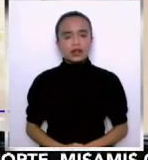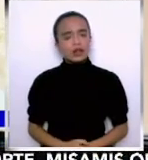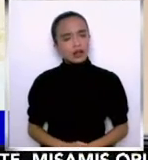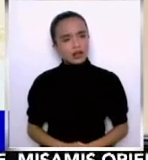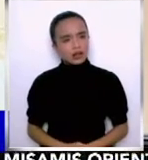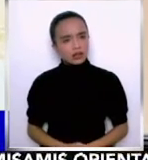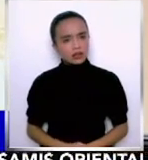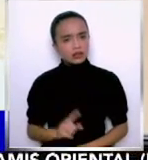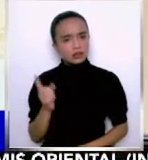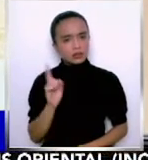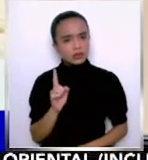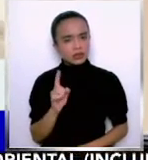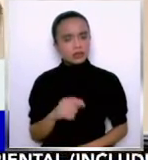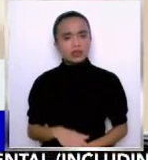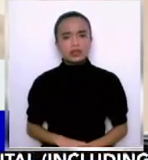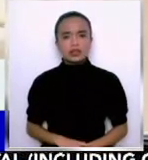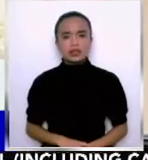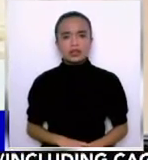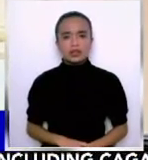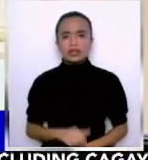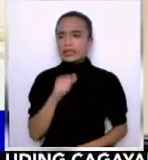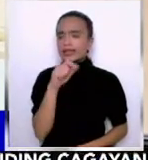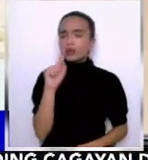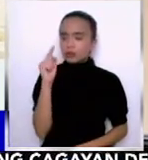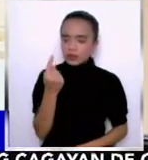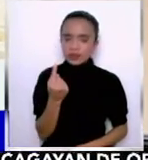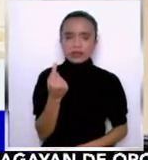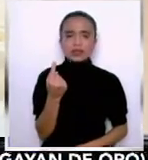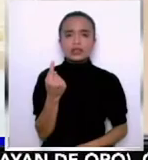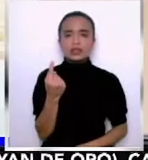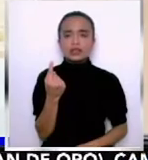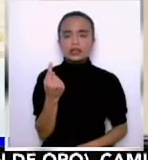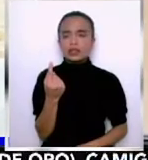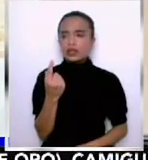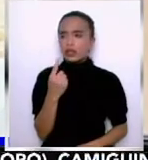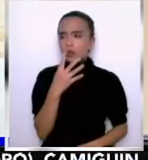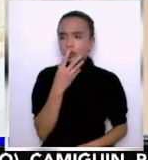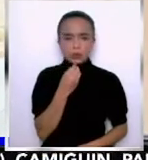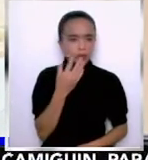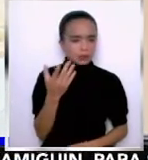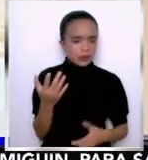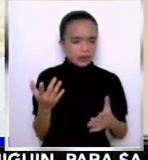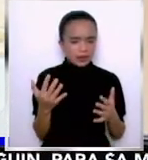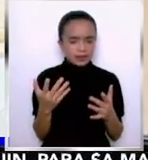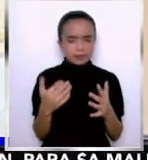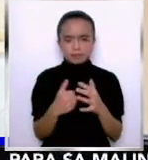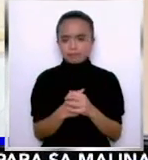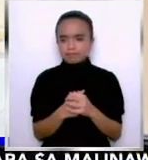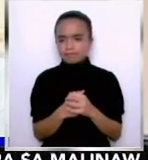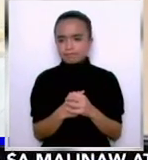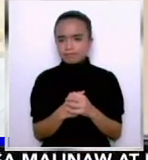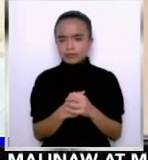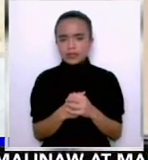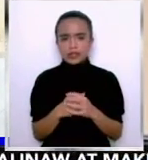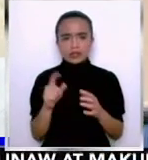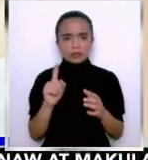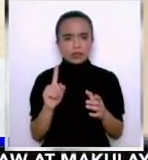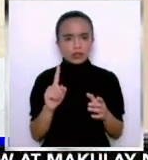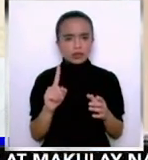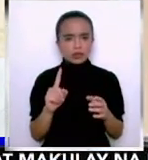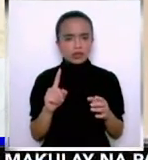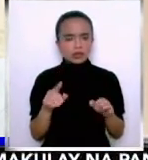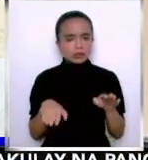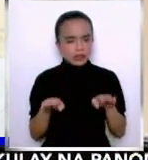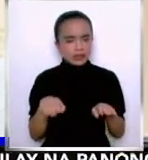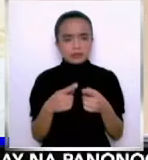is into it. And not only yung mga plan to embarrass, but also, you know,